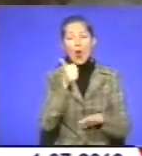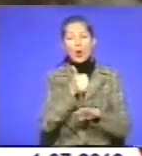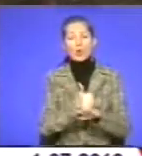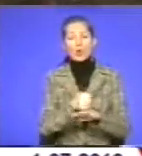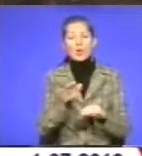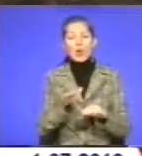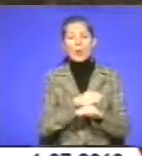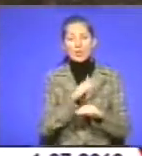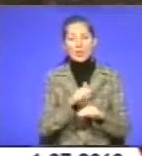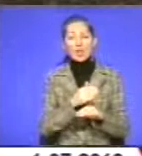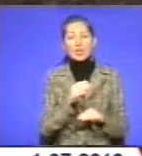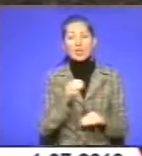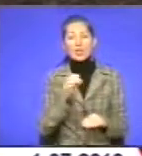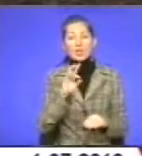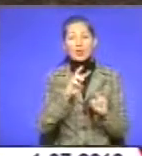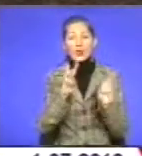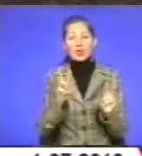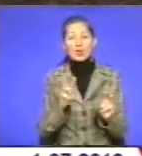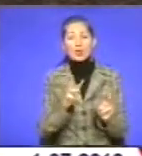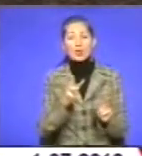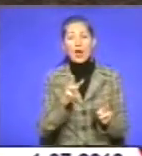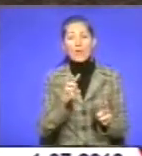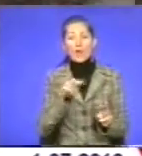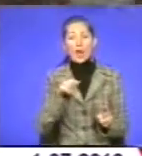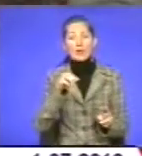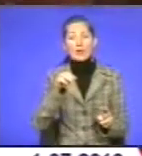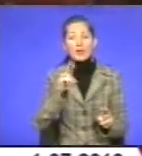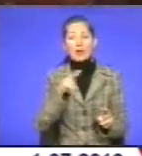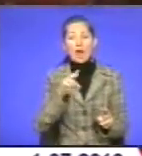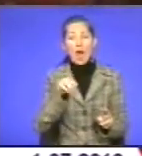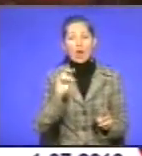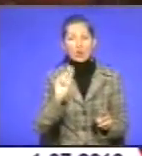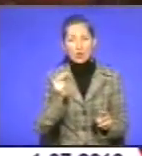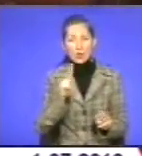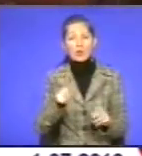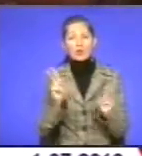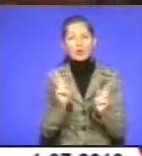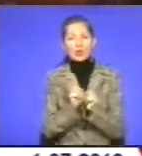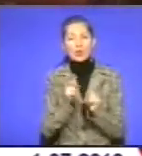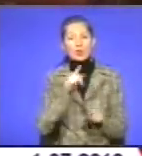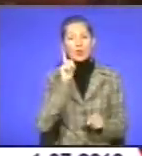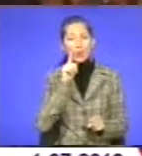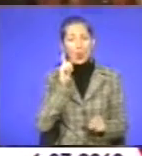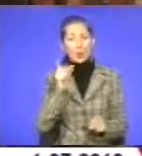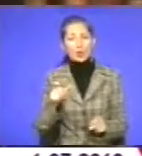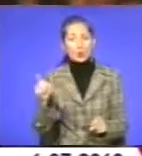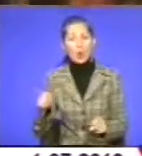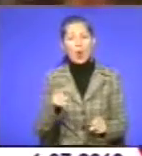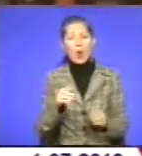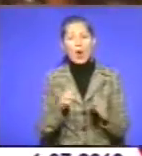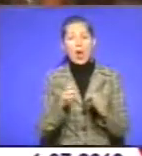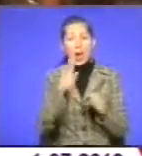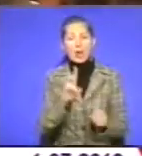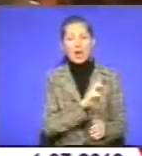Шевчук. Напередодні глава УГКЦ зустрінеться з молоддю у каплиці біля парафіяльної церкви. Також репрезентують